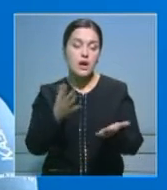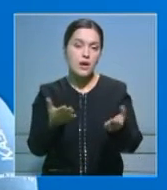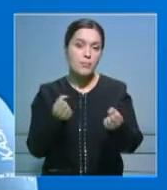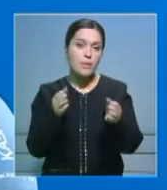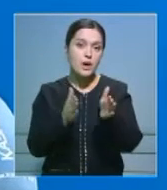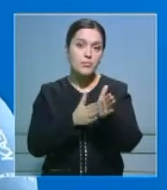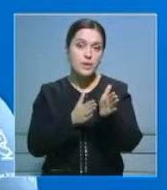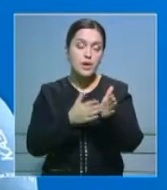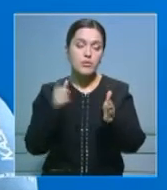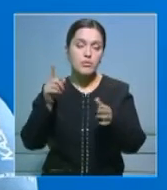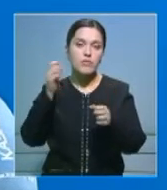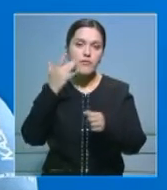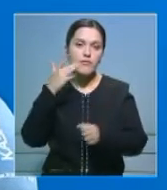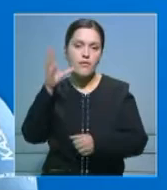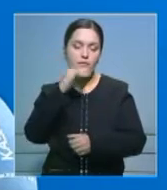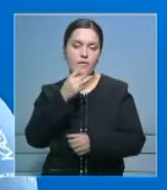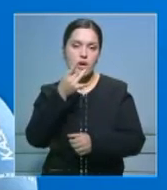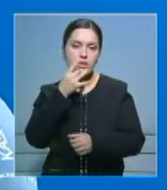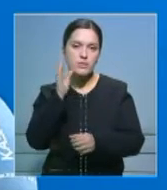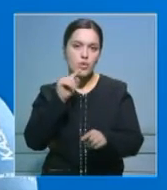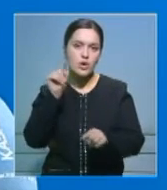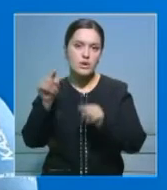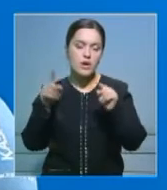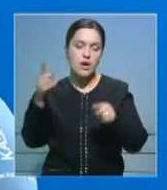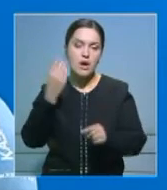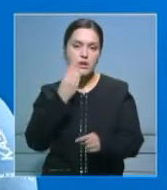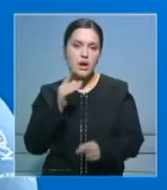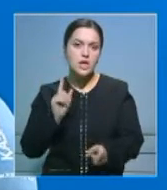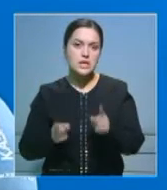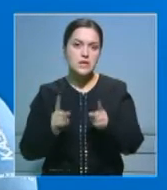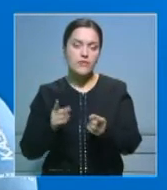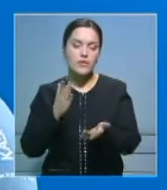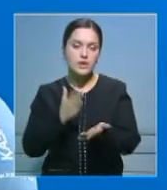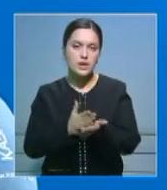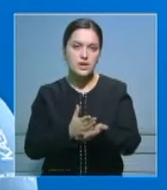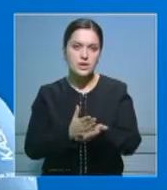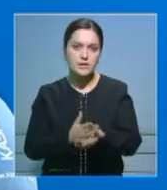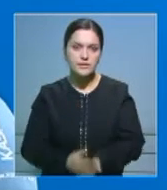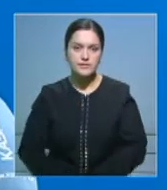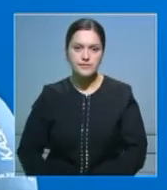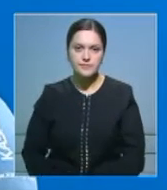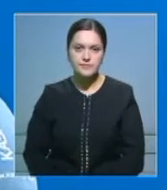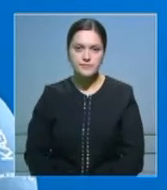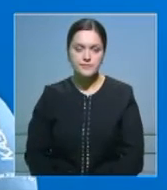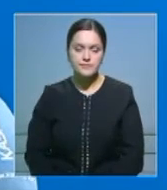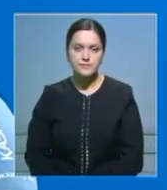Алтын-Сапа, они знают, что это действительно качественный продукт, это действительно качественные услуги.